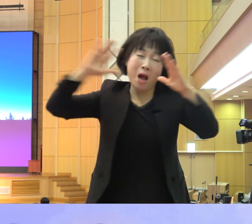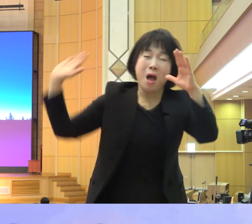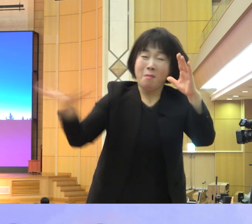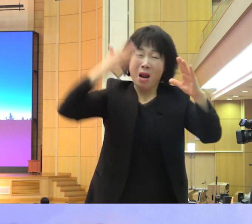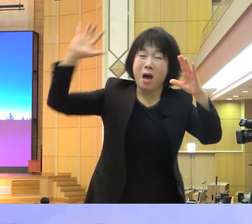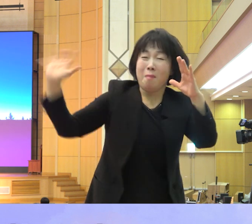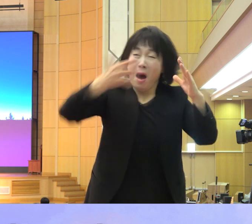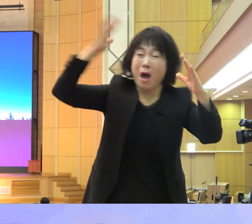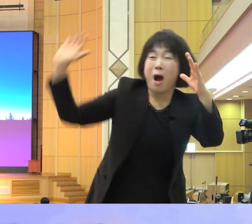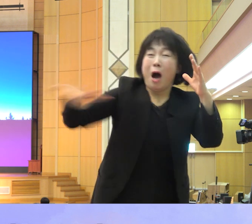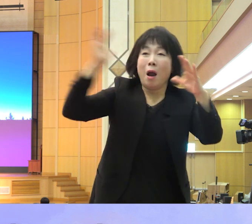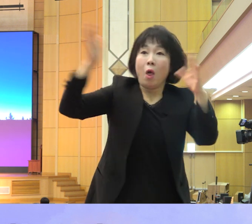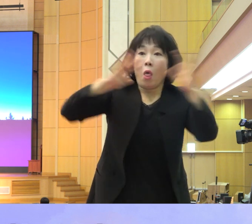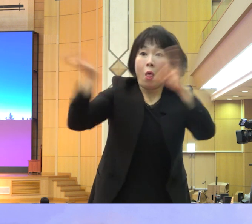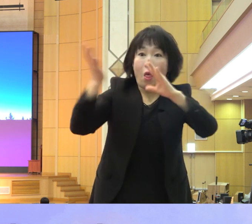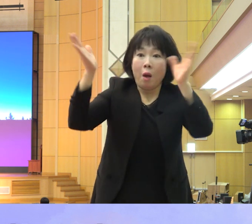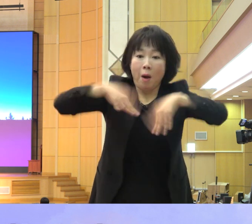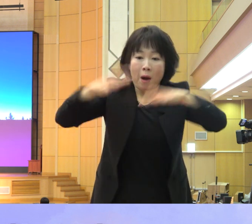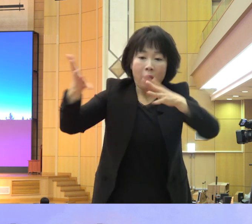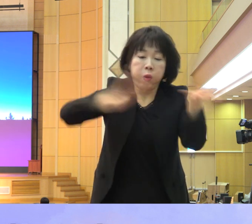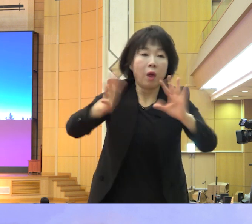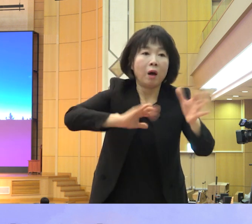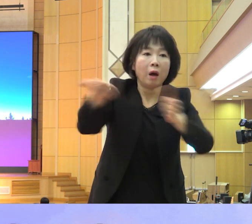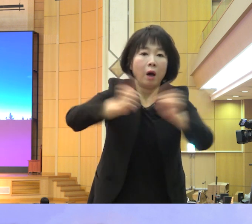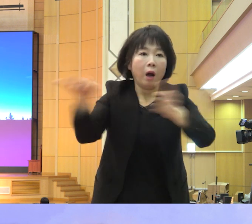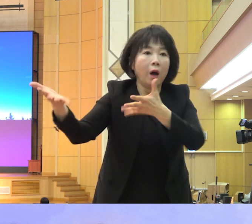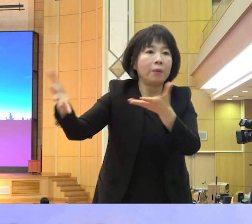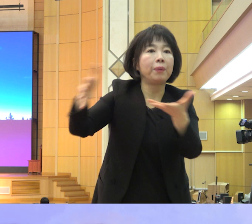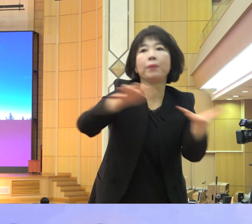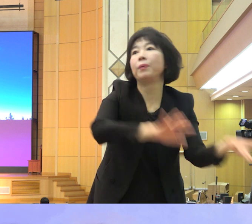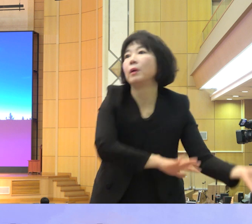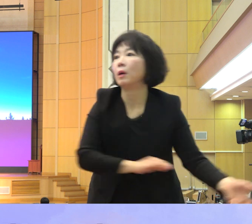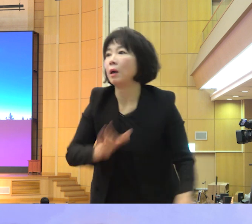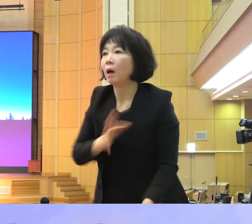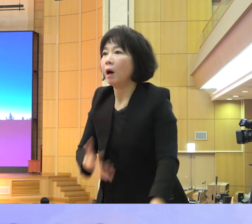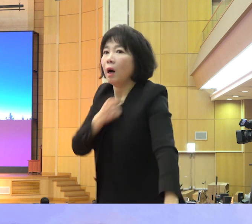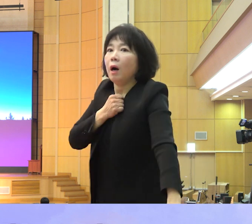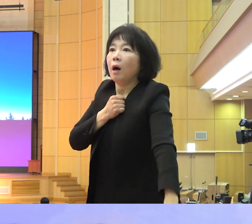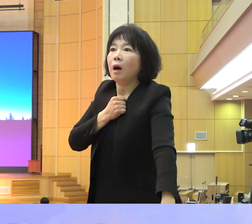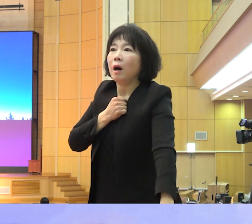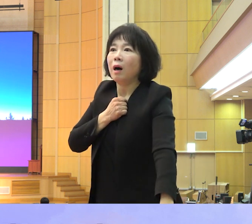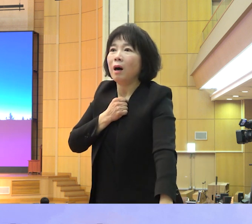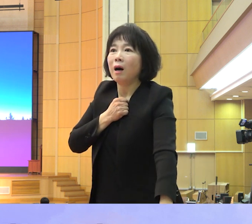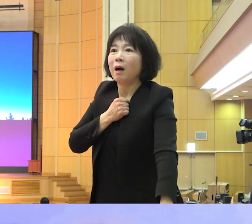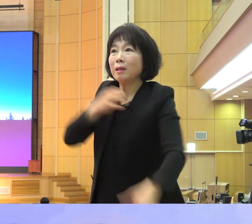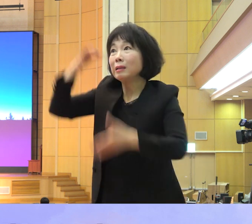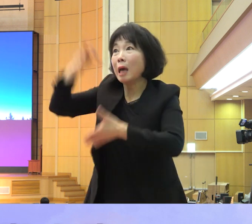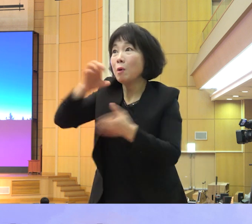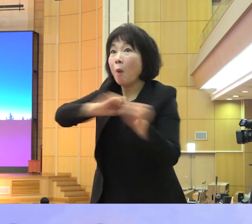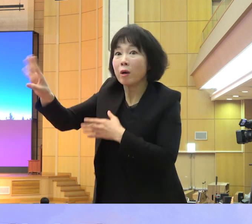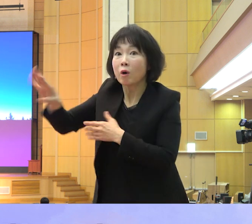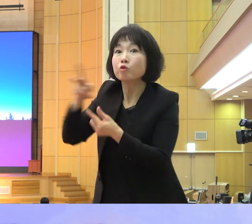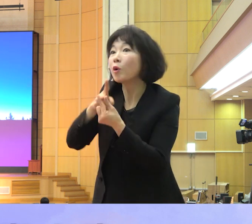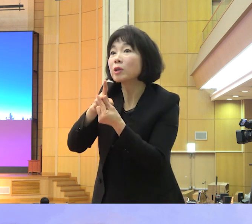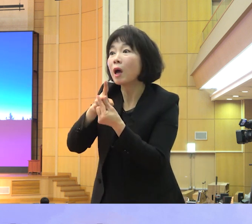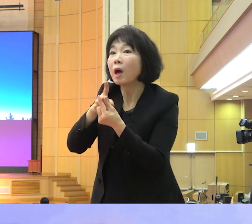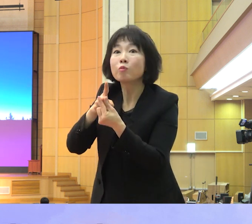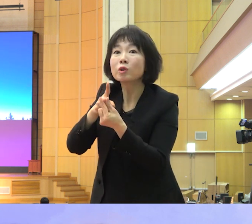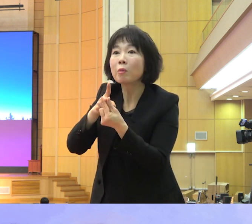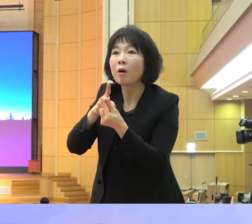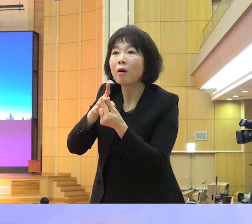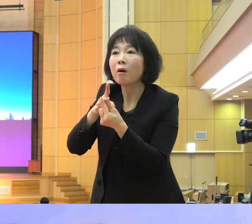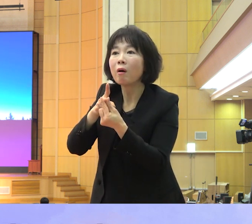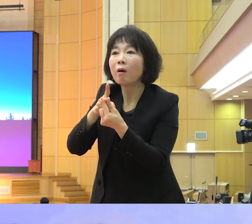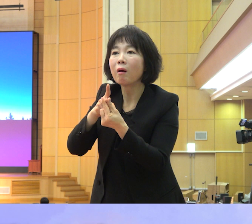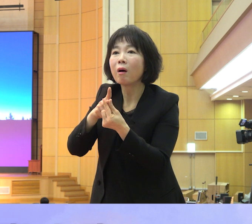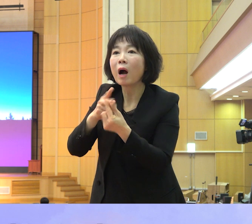하루아침에 몰살당해버리고 말았습니다. 재물만 날아간 것만 하더라도 엄청난 충격이요.